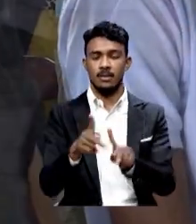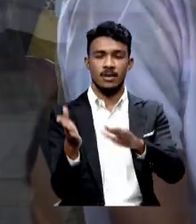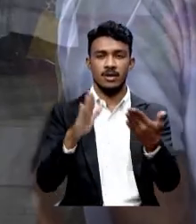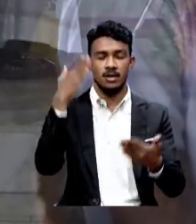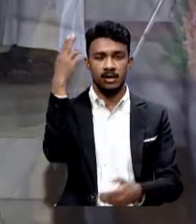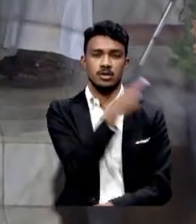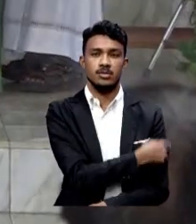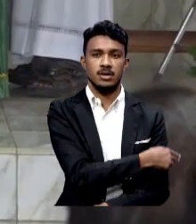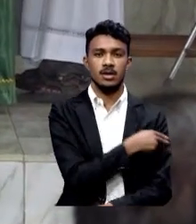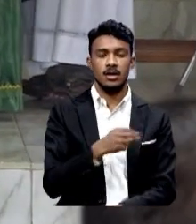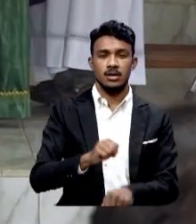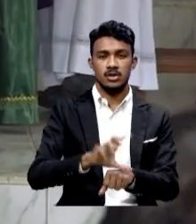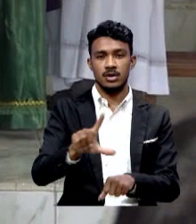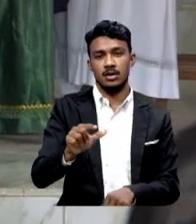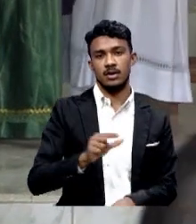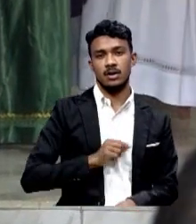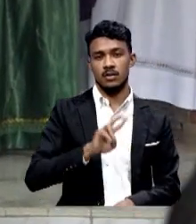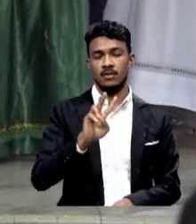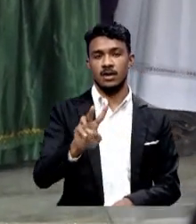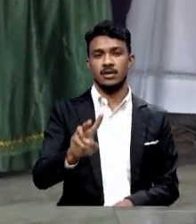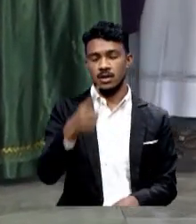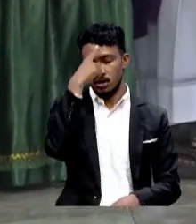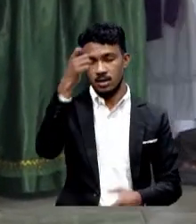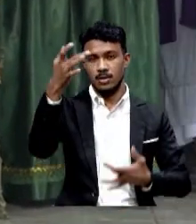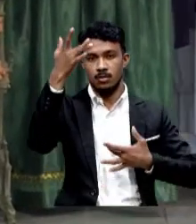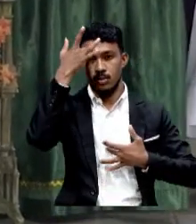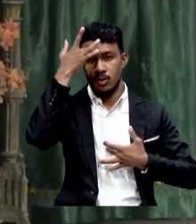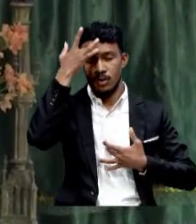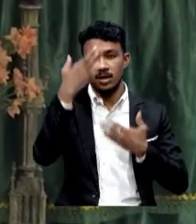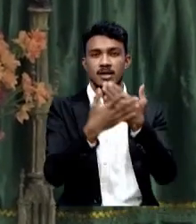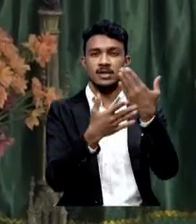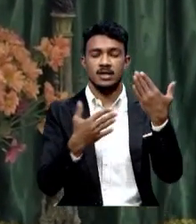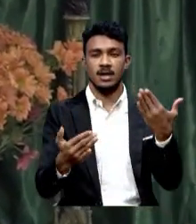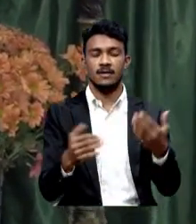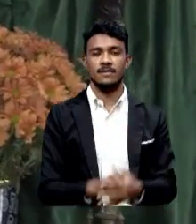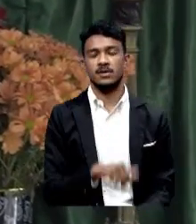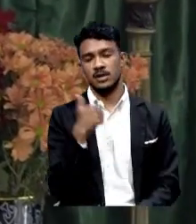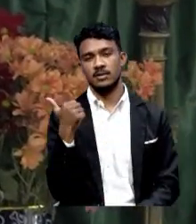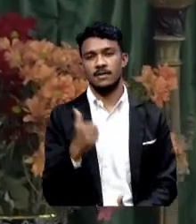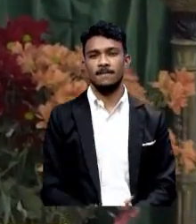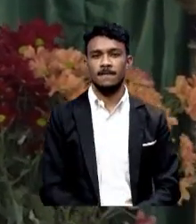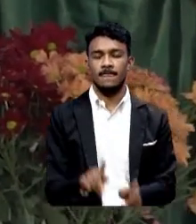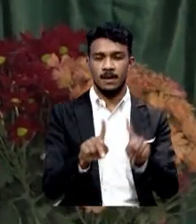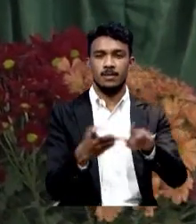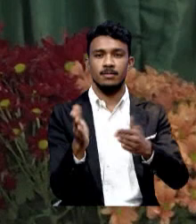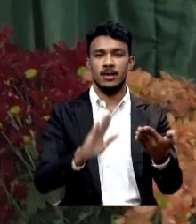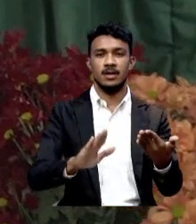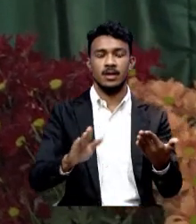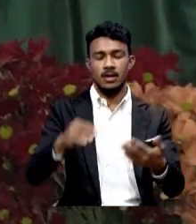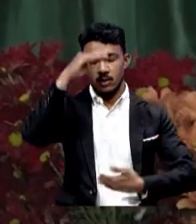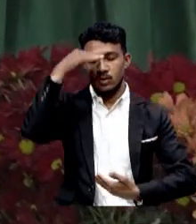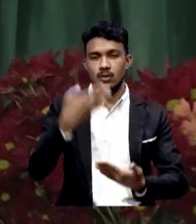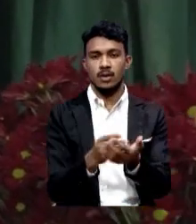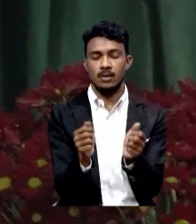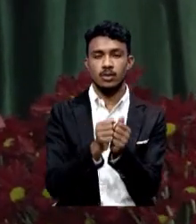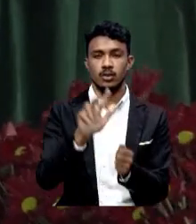Hospital Nasional Gidu Valadares tambah sofre moras ran midar no seluktan. Matebian husi kela uan naing tolu, feto